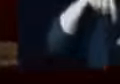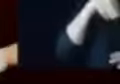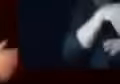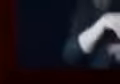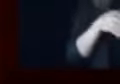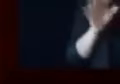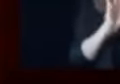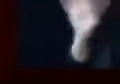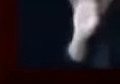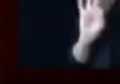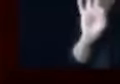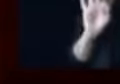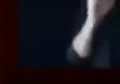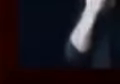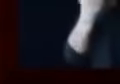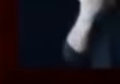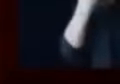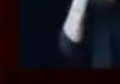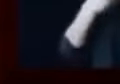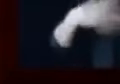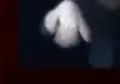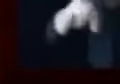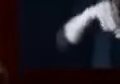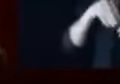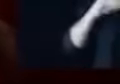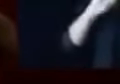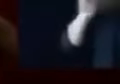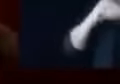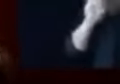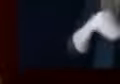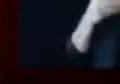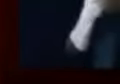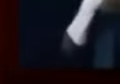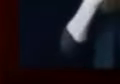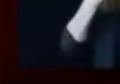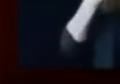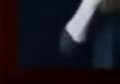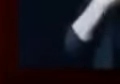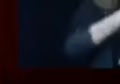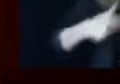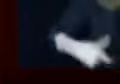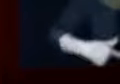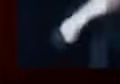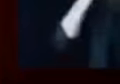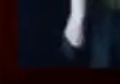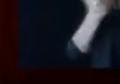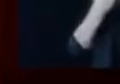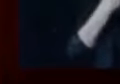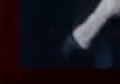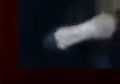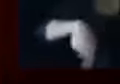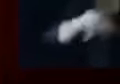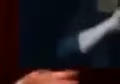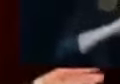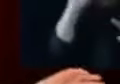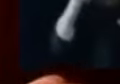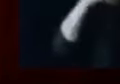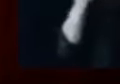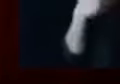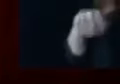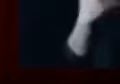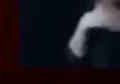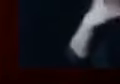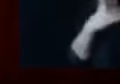un assessore, proprio il consiglio comunale oramai, diciamo, viene considerato meno di qualsiasi